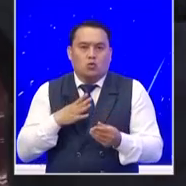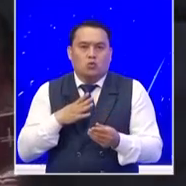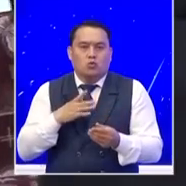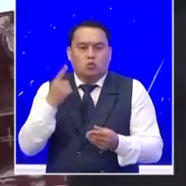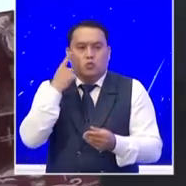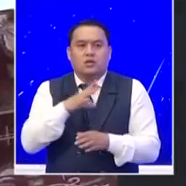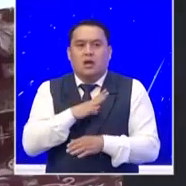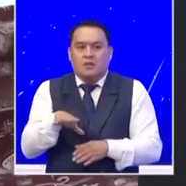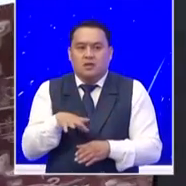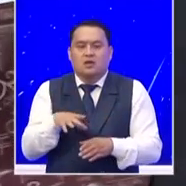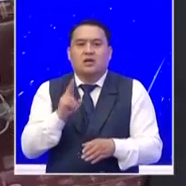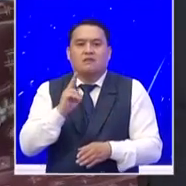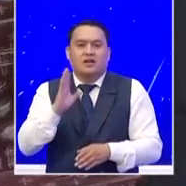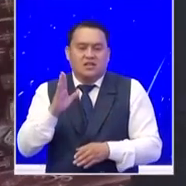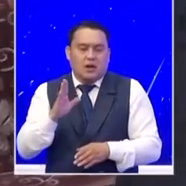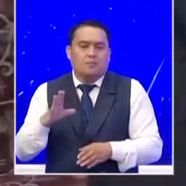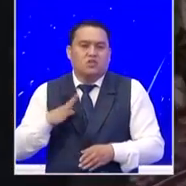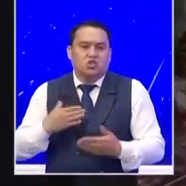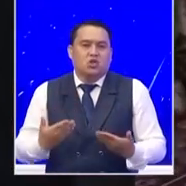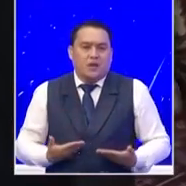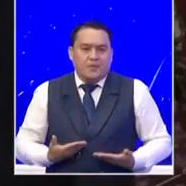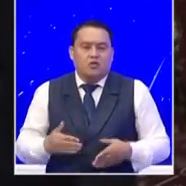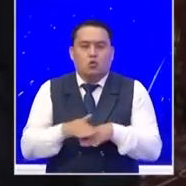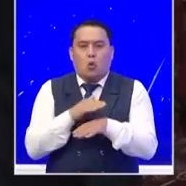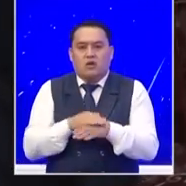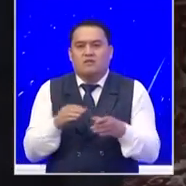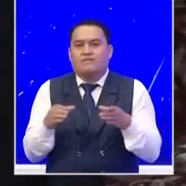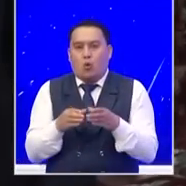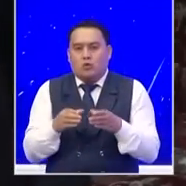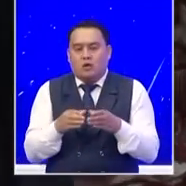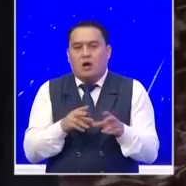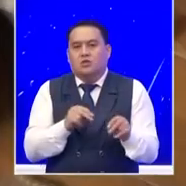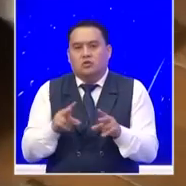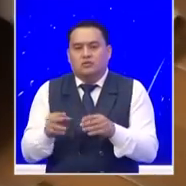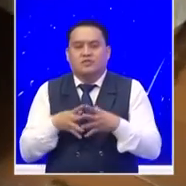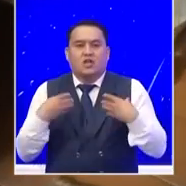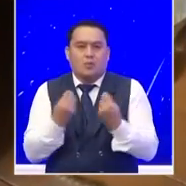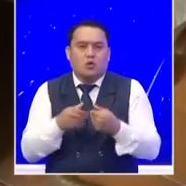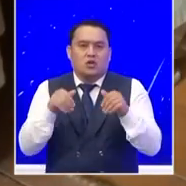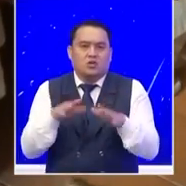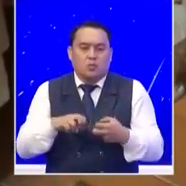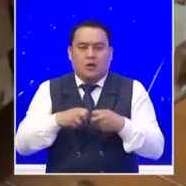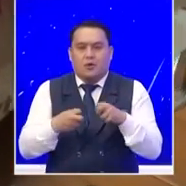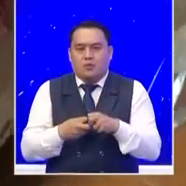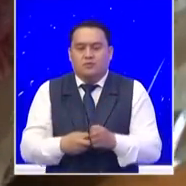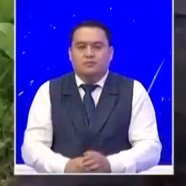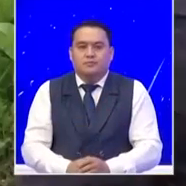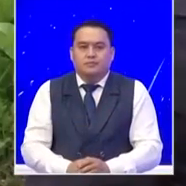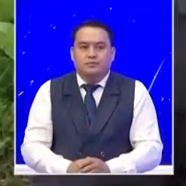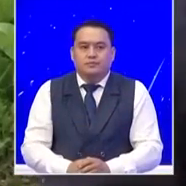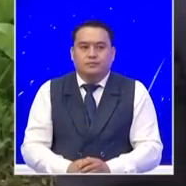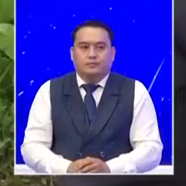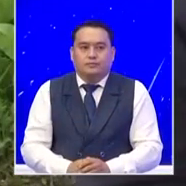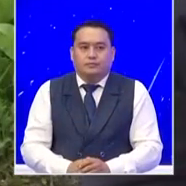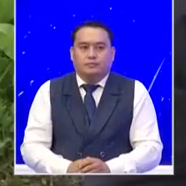не приходилось. Скитались по съемным домам и квартирам. В этот день благотворительный фонд «Харикет» осчастливил семью, решил наболевший жилищный вопрос.